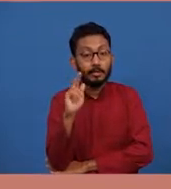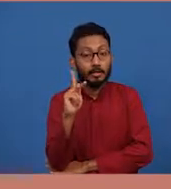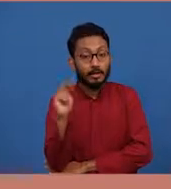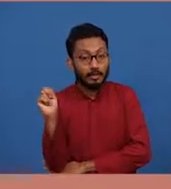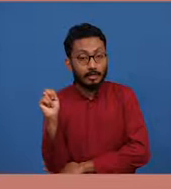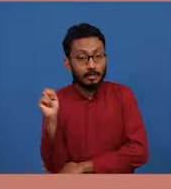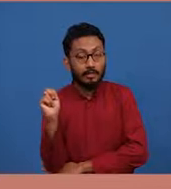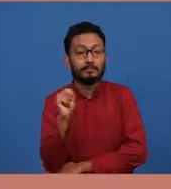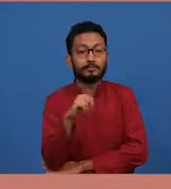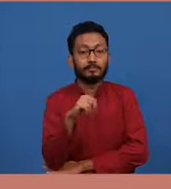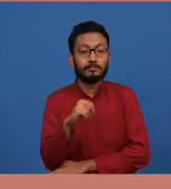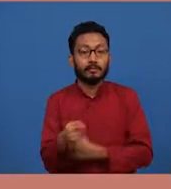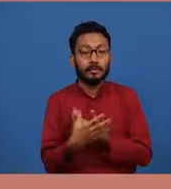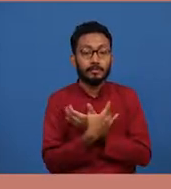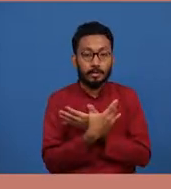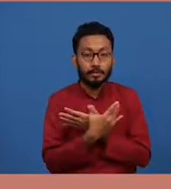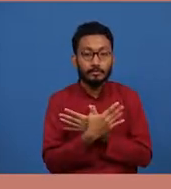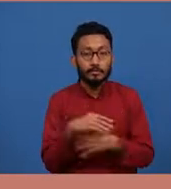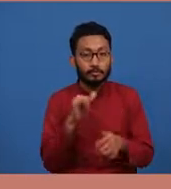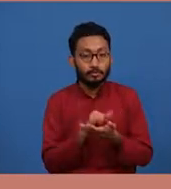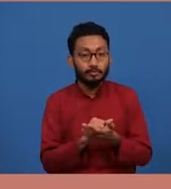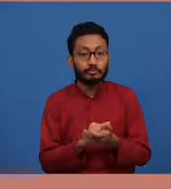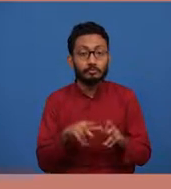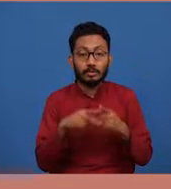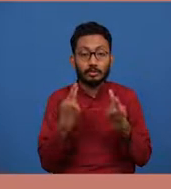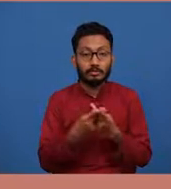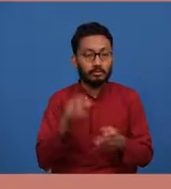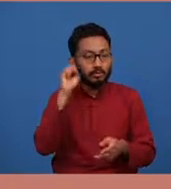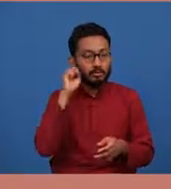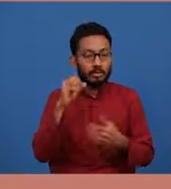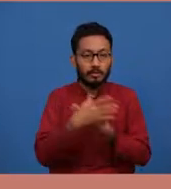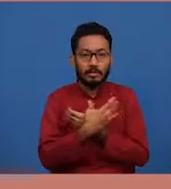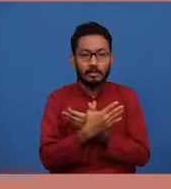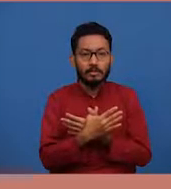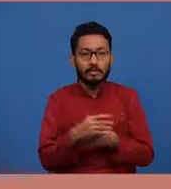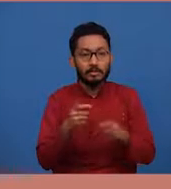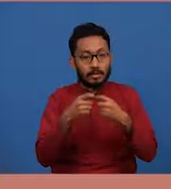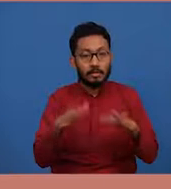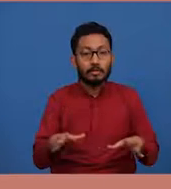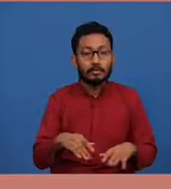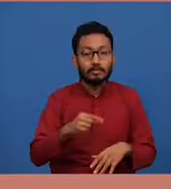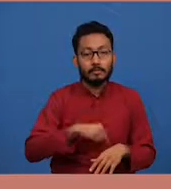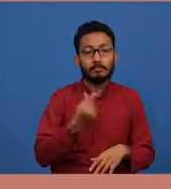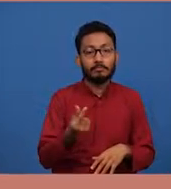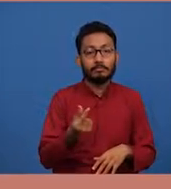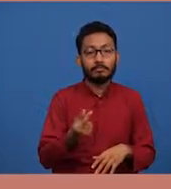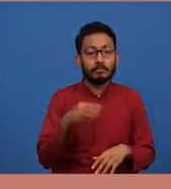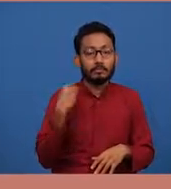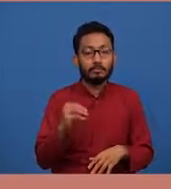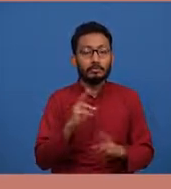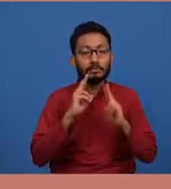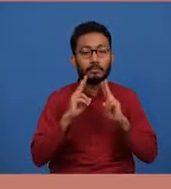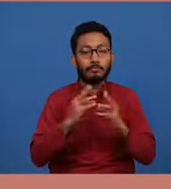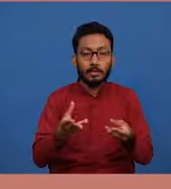Rama-Rama berasa tenang dan gembira. Mereka mengucapkan terima kasih kepada keluarga Sang